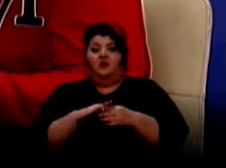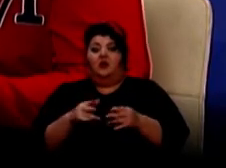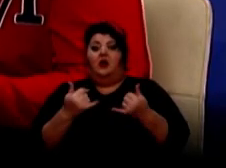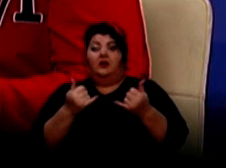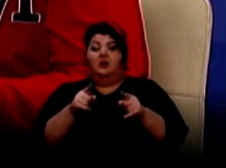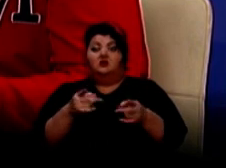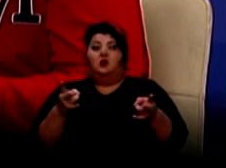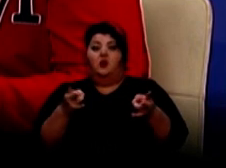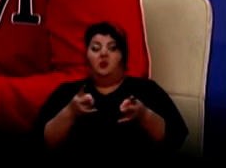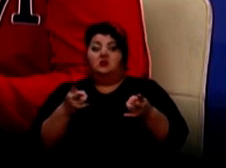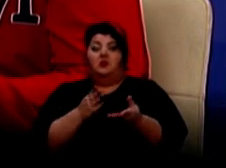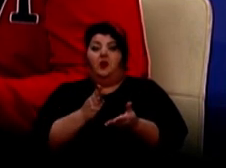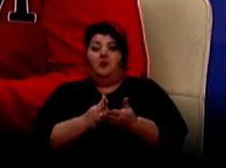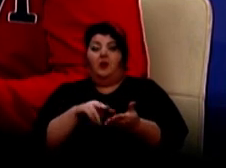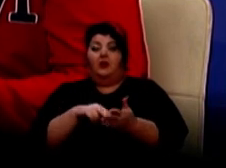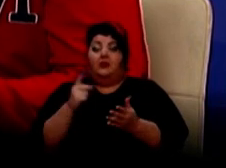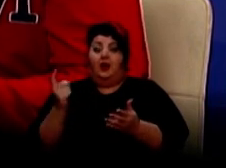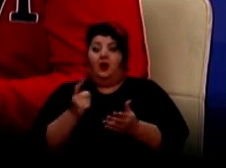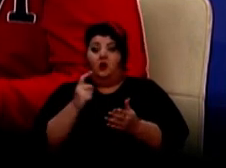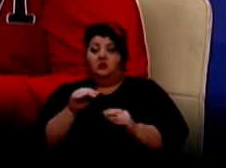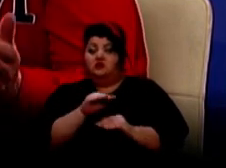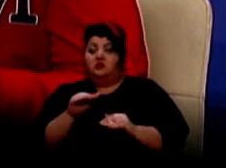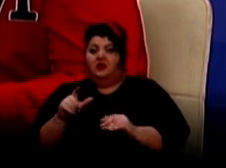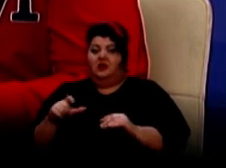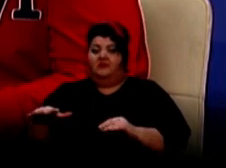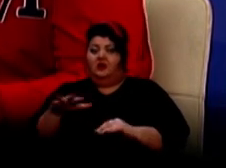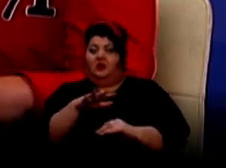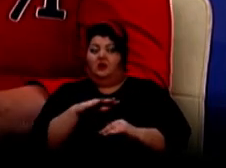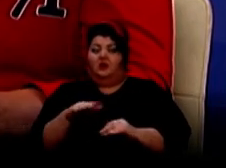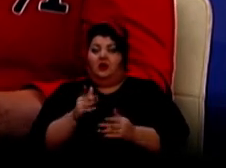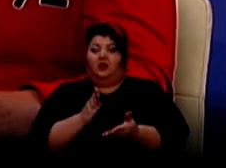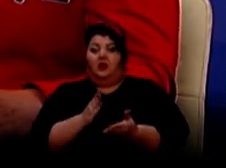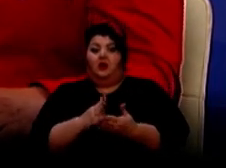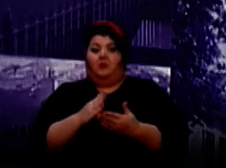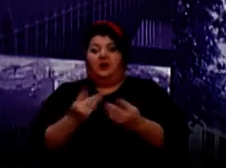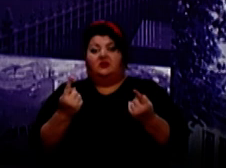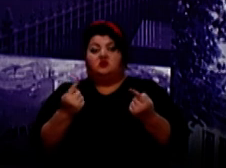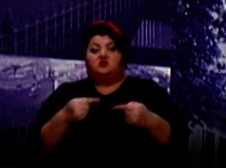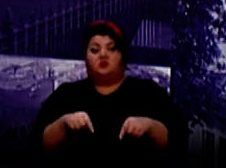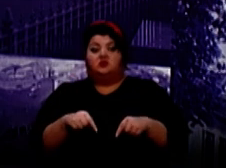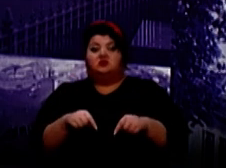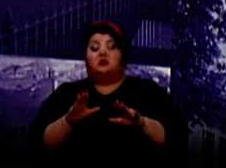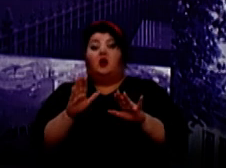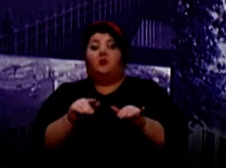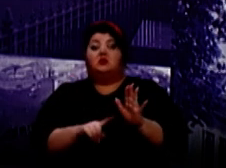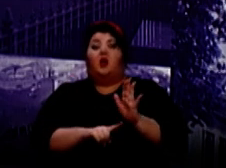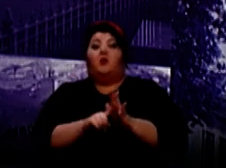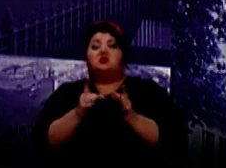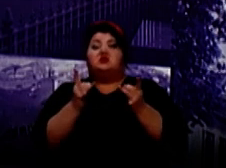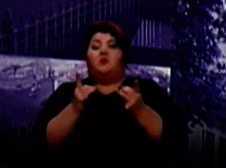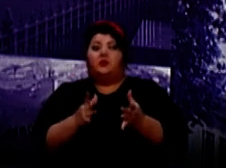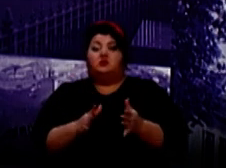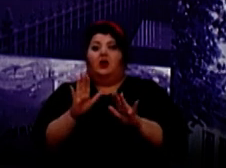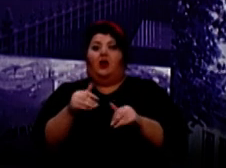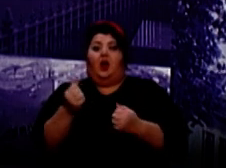економічний рівень європейський, а не наш український, і не мати зобожіння. Тоді... А мати... Почніть хоча б прості речі.